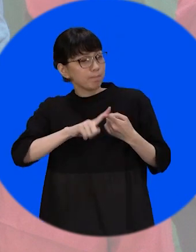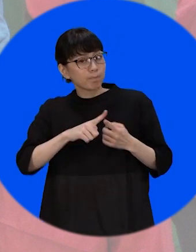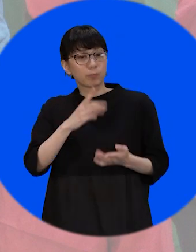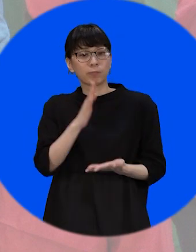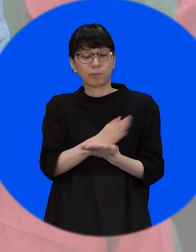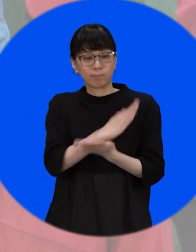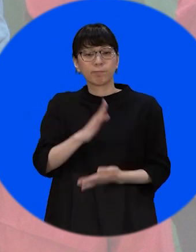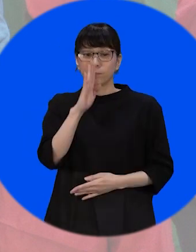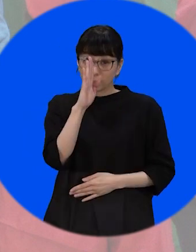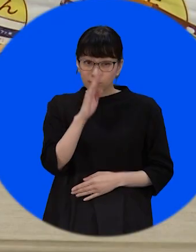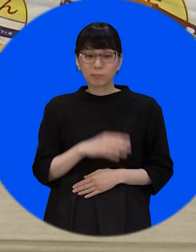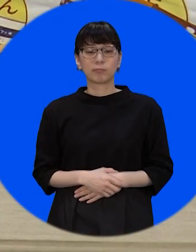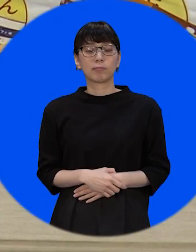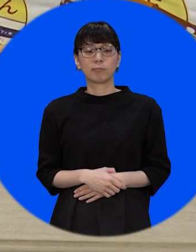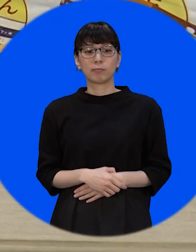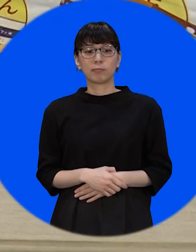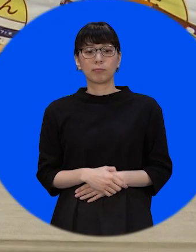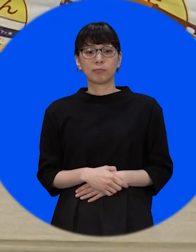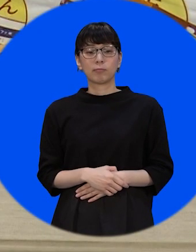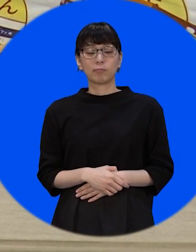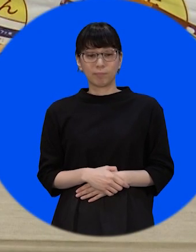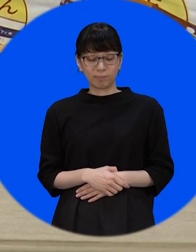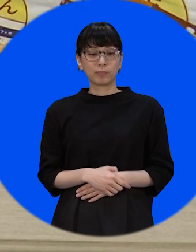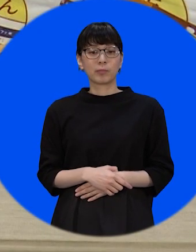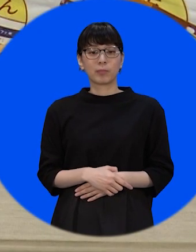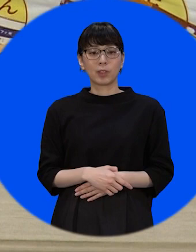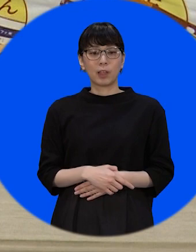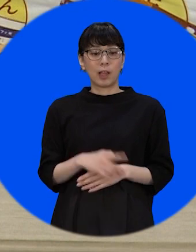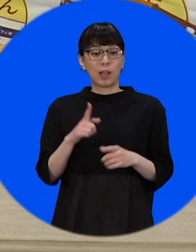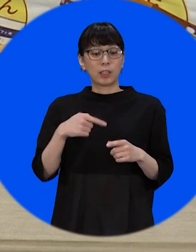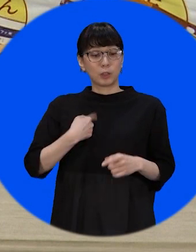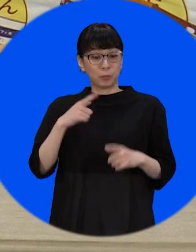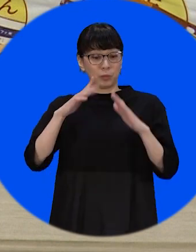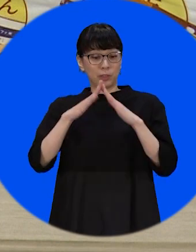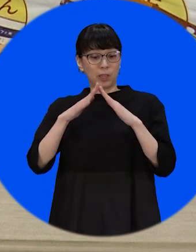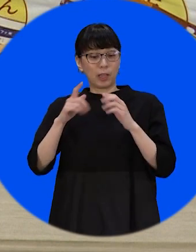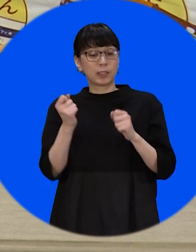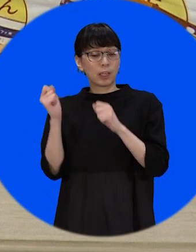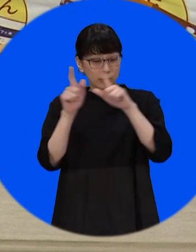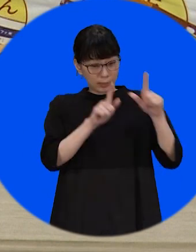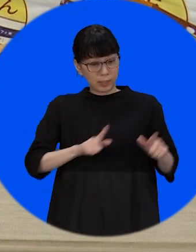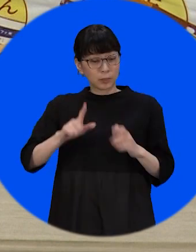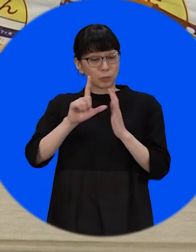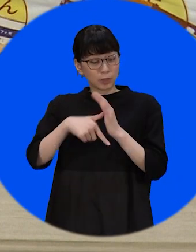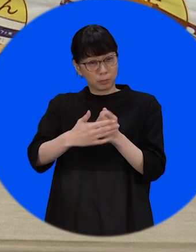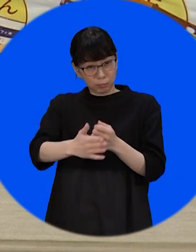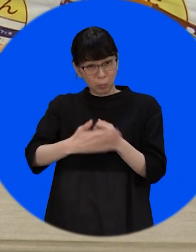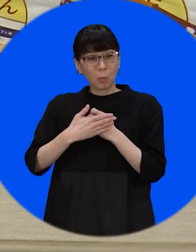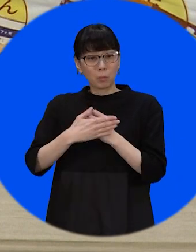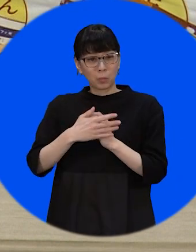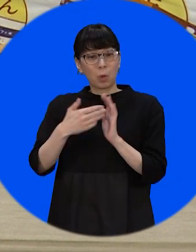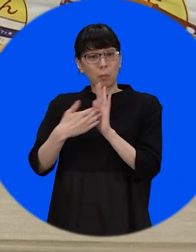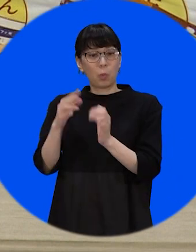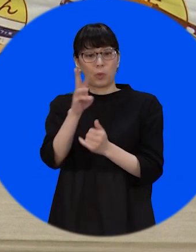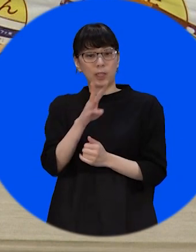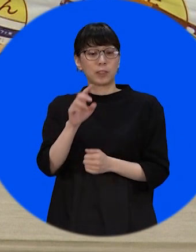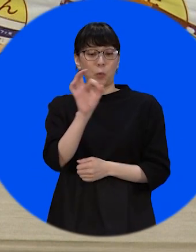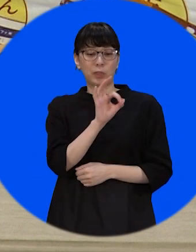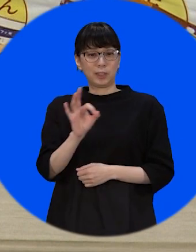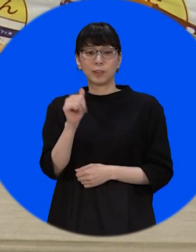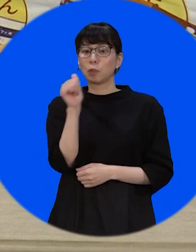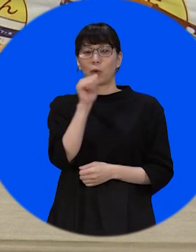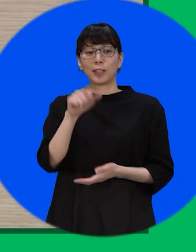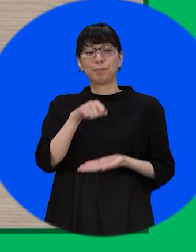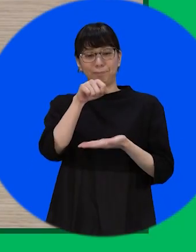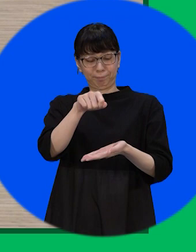してください。それでは自宅で避難生活をする際に役に立つ防災用品をご紹介